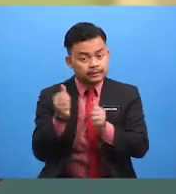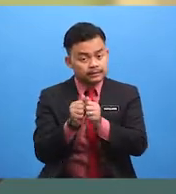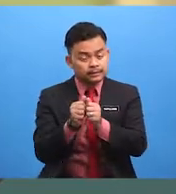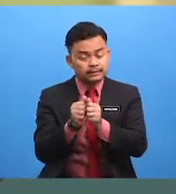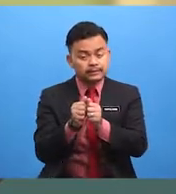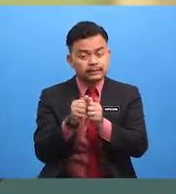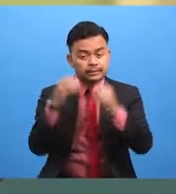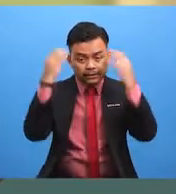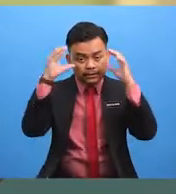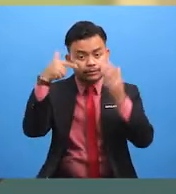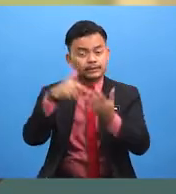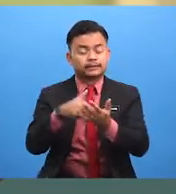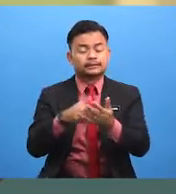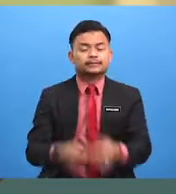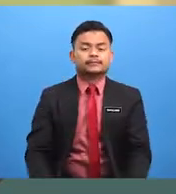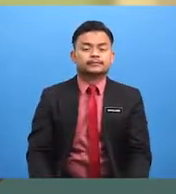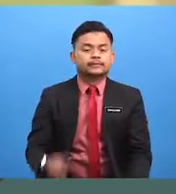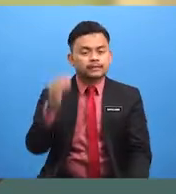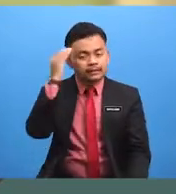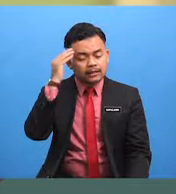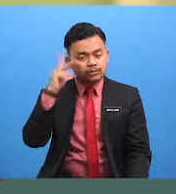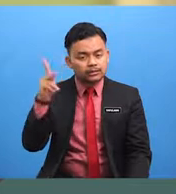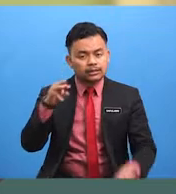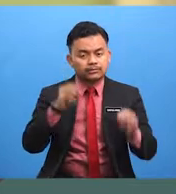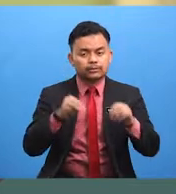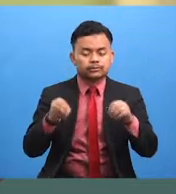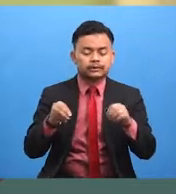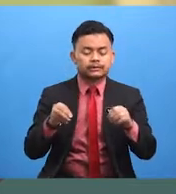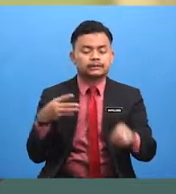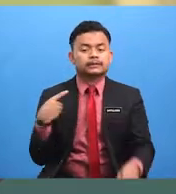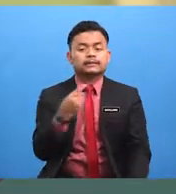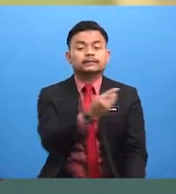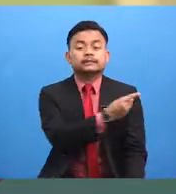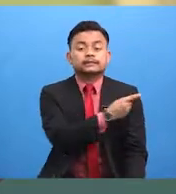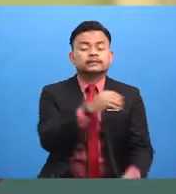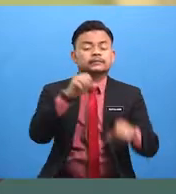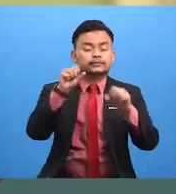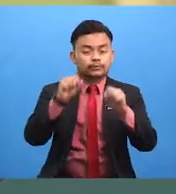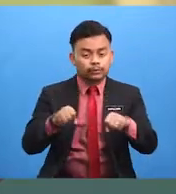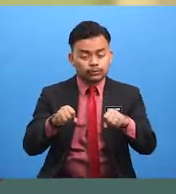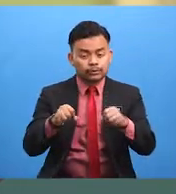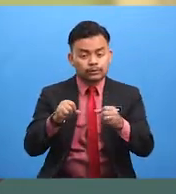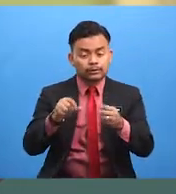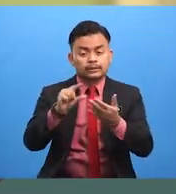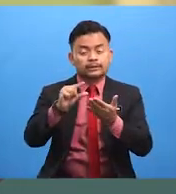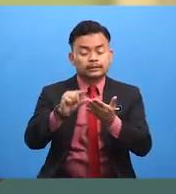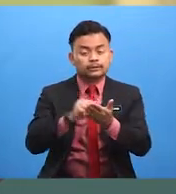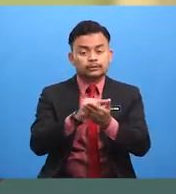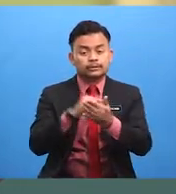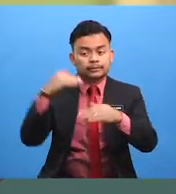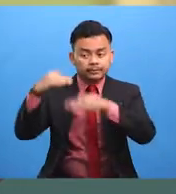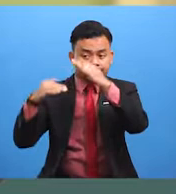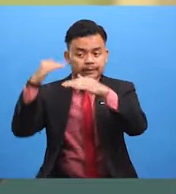Tahukah murid-murid bahawa kita juga boleh membina binaan baharu